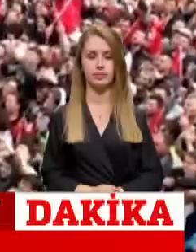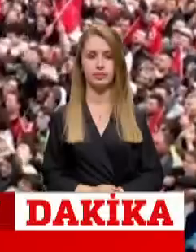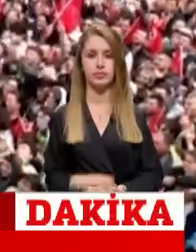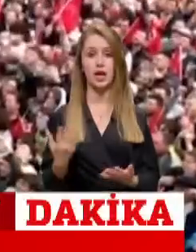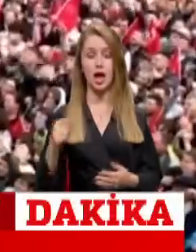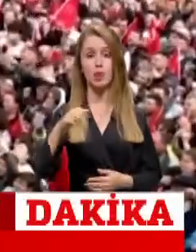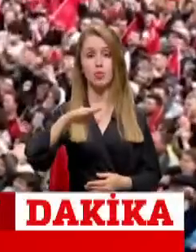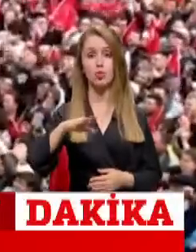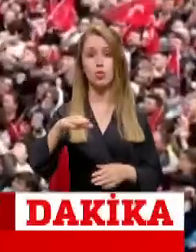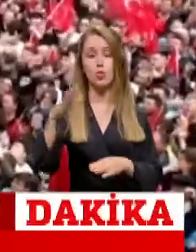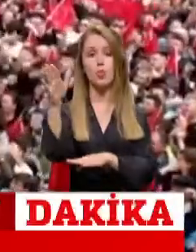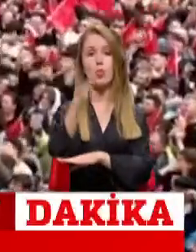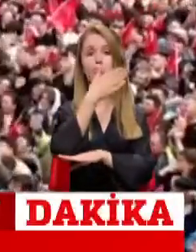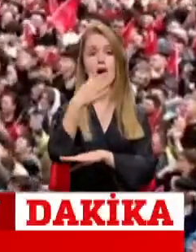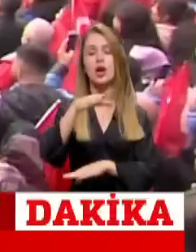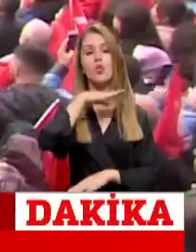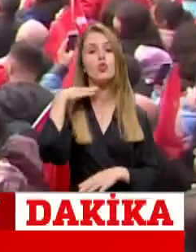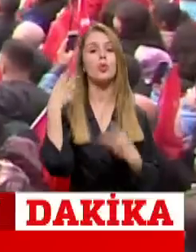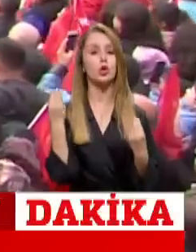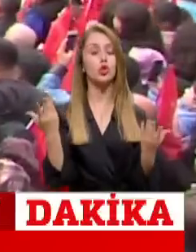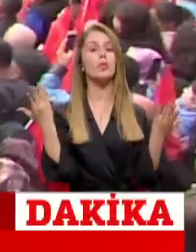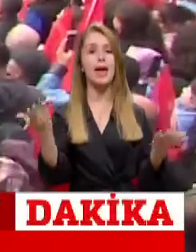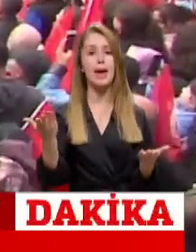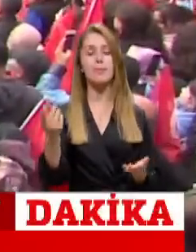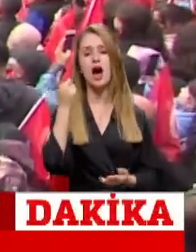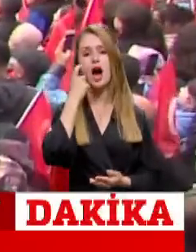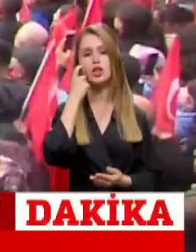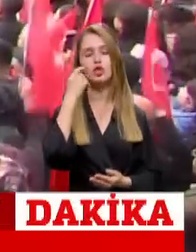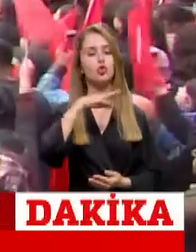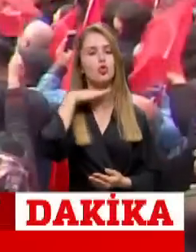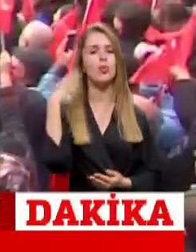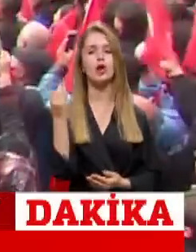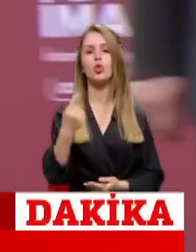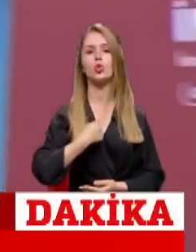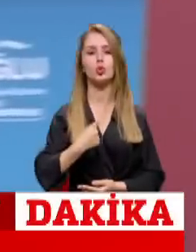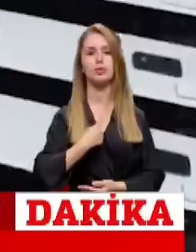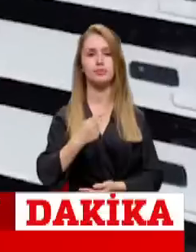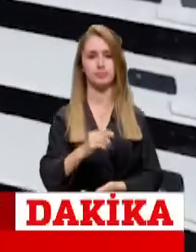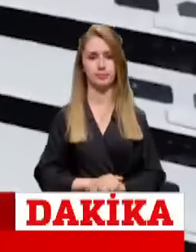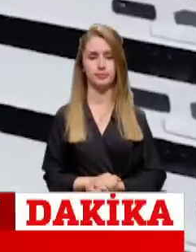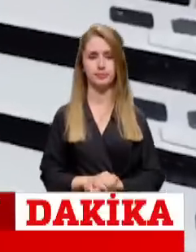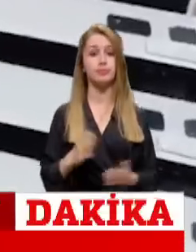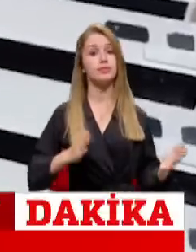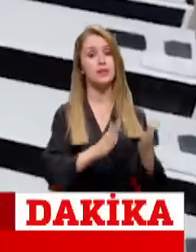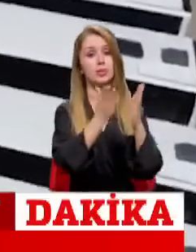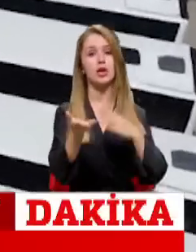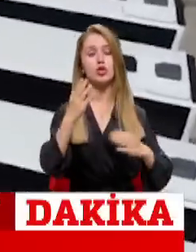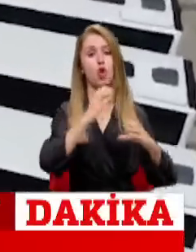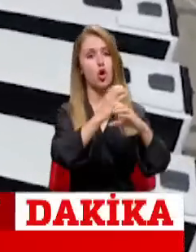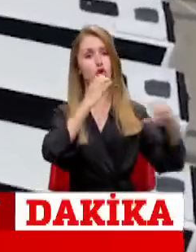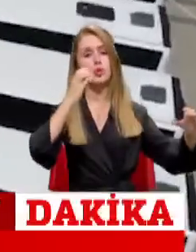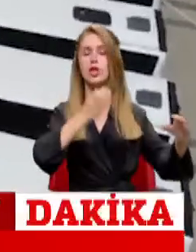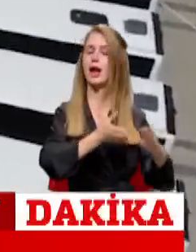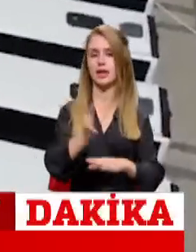Hem bu bayrağa kurban olurum, hem de Atatürk'e kurban olurum. Tepkiler üzerine otobüsler